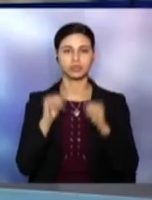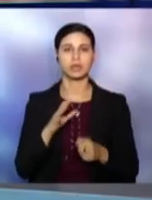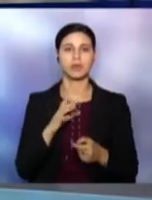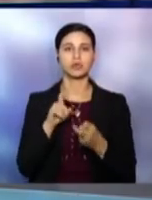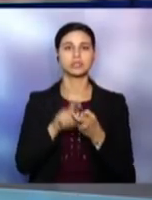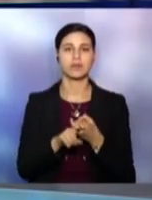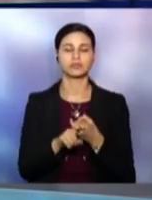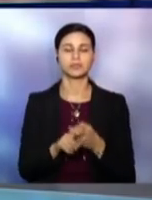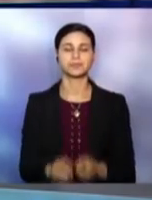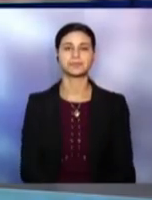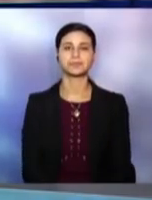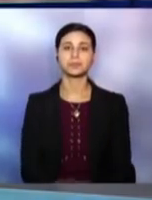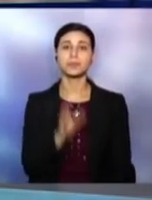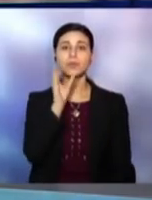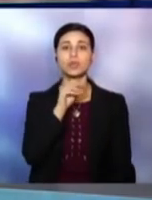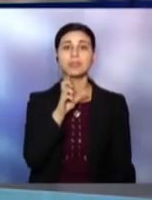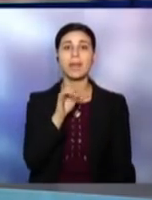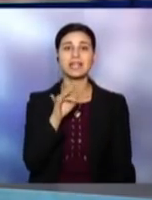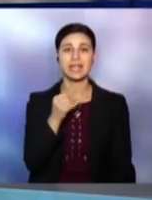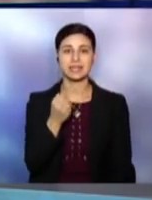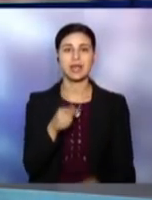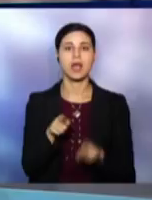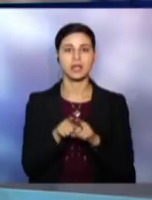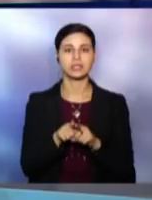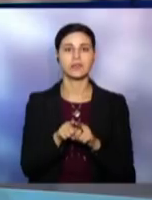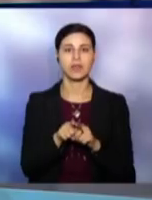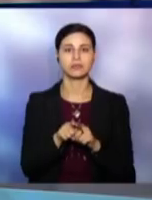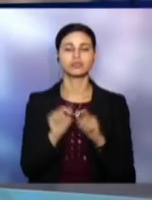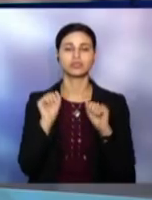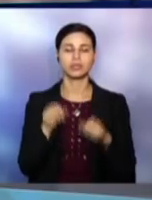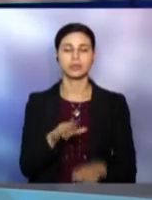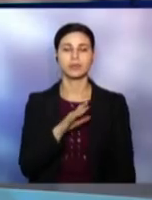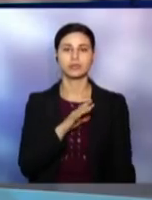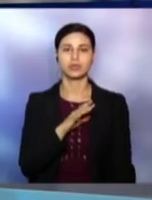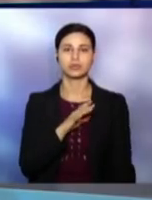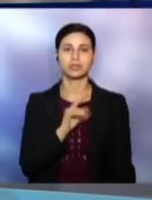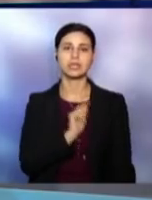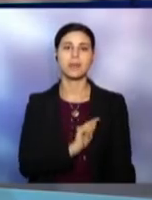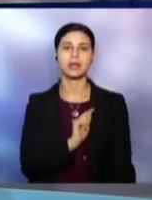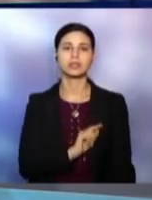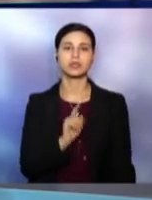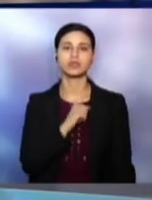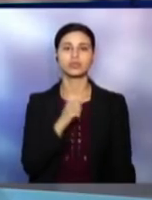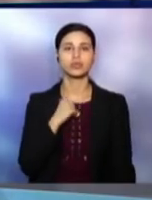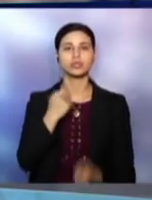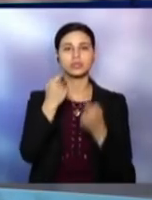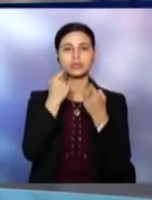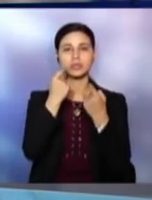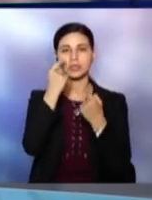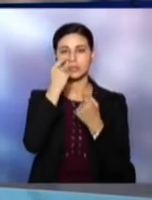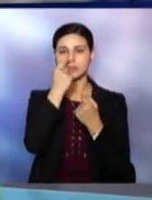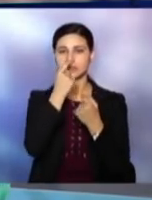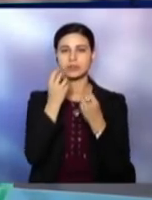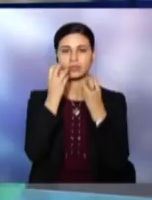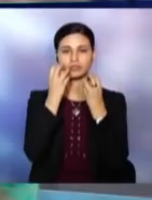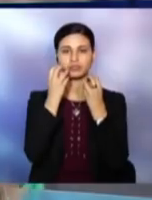გადიდებული. ბაქტერიული ფარინგიტისთვის ასევე შესაძლებელია დამახასიათებელი იყოს, რომ თვითონ ნუშურა ჯირკვლებიც გადიდდეს,